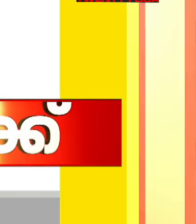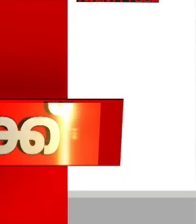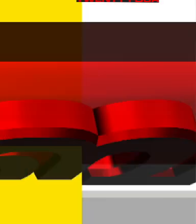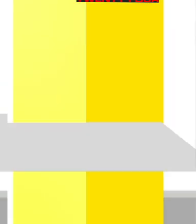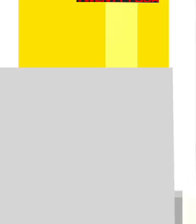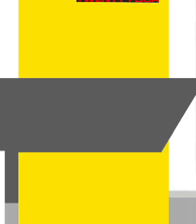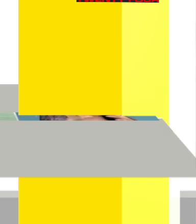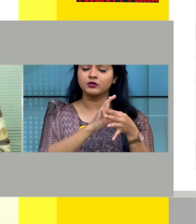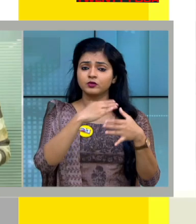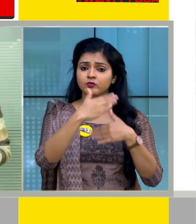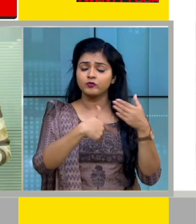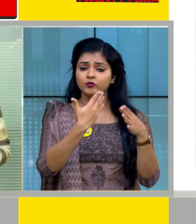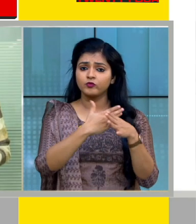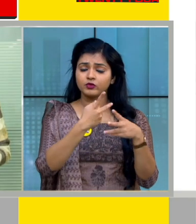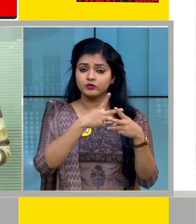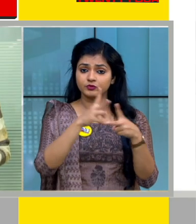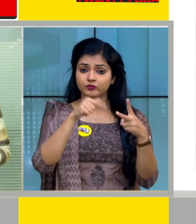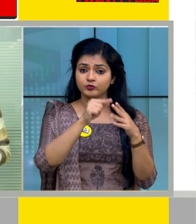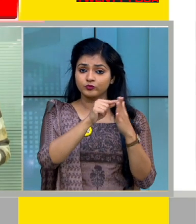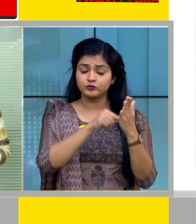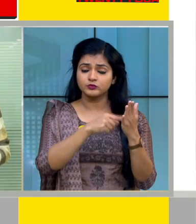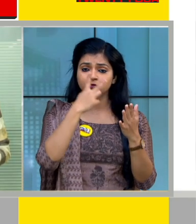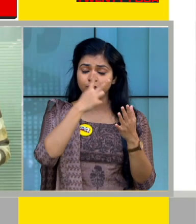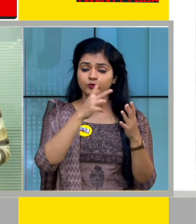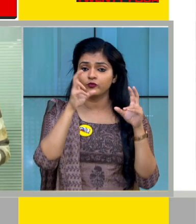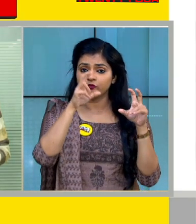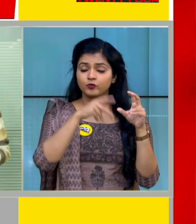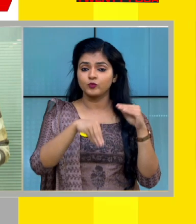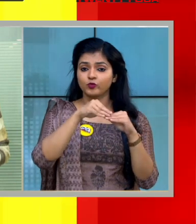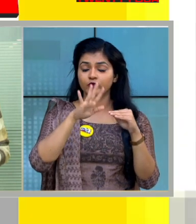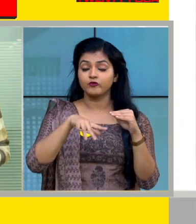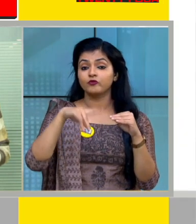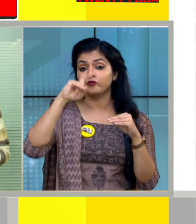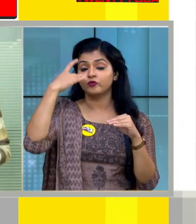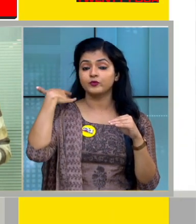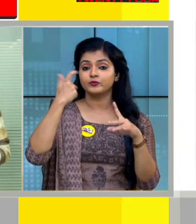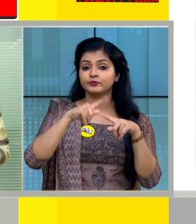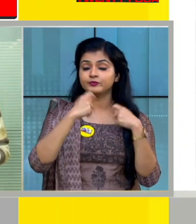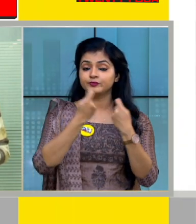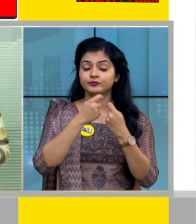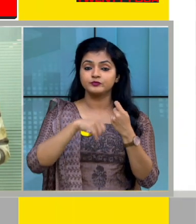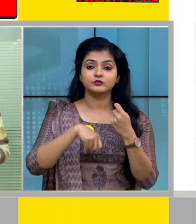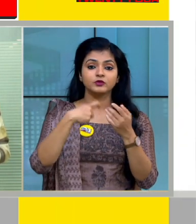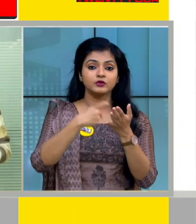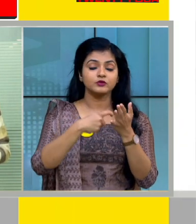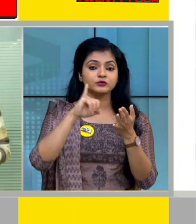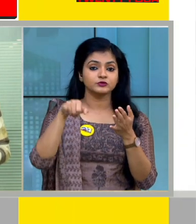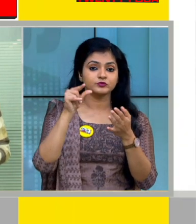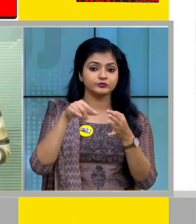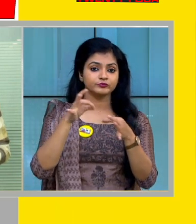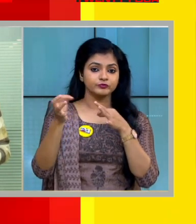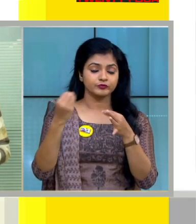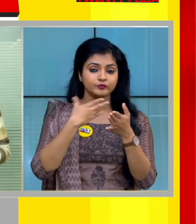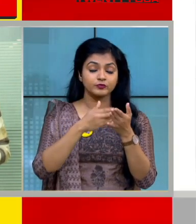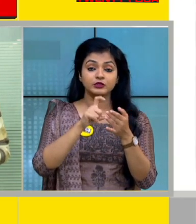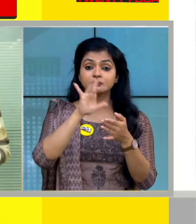അത് സൂക്ഷ്മമായി നിരീക്ഷിച്ചു വരുന്നു എന്നാണ് വിദേശകാര്യ വക്താവ് രൺധീർ ജയ്സ്വാൾ വ്യക്തമാക്കിയിരിക്കുന്നത്. കേന്ദ്ര സർക്കാരിനെ